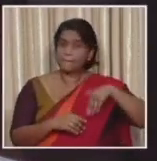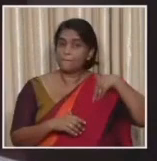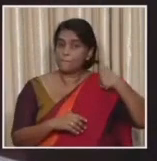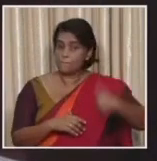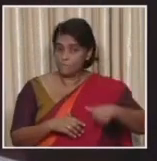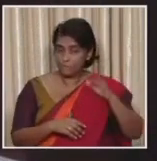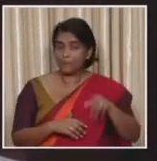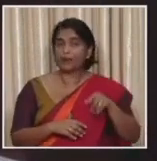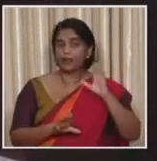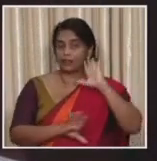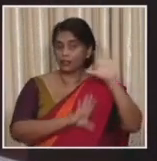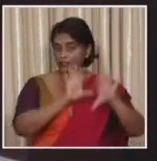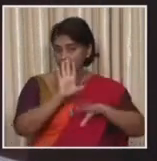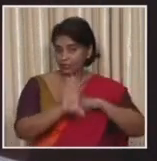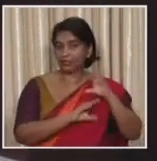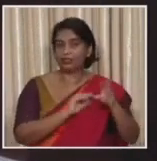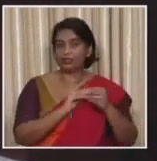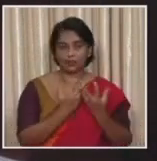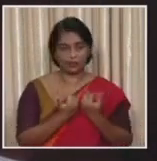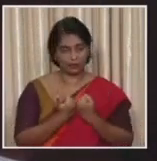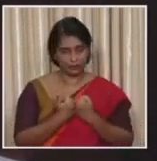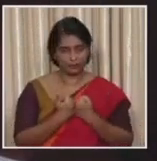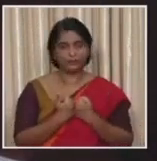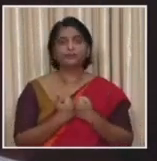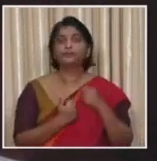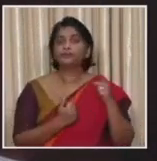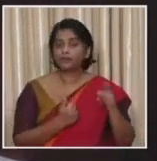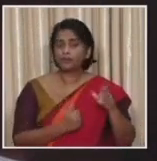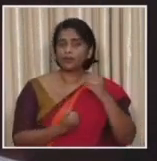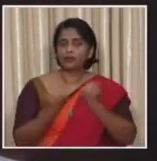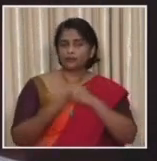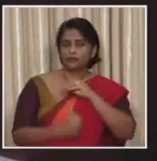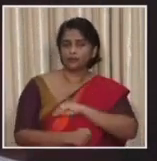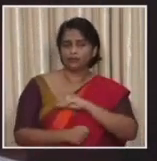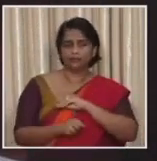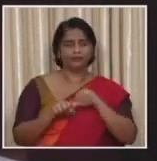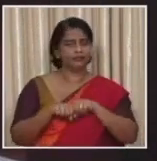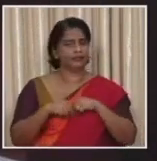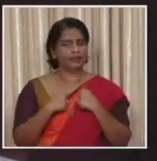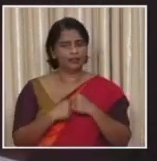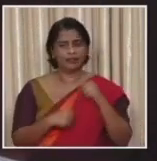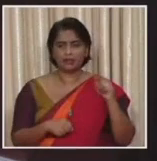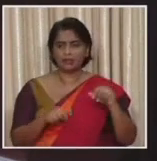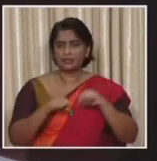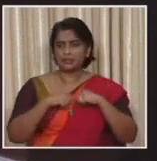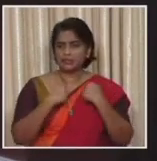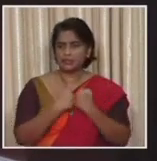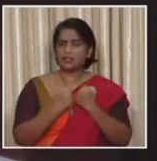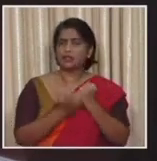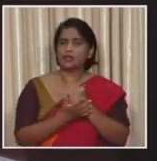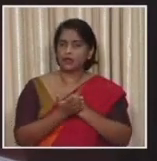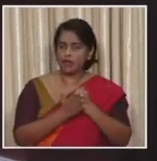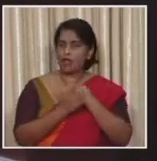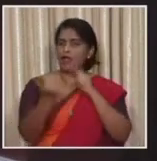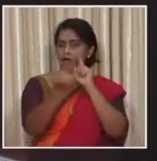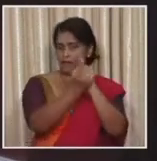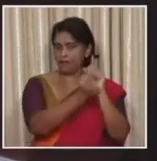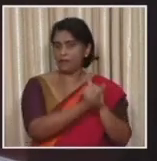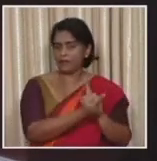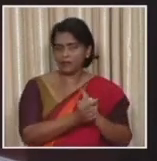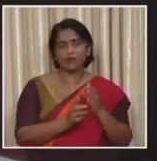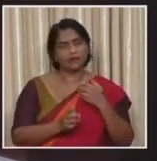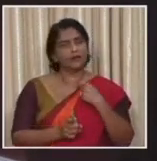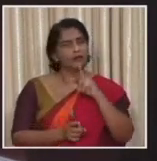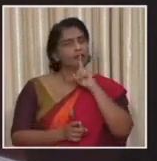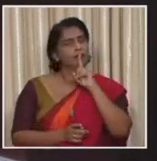ප්‍රධානත්වයෙන් තමයි අපි මේ තොරතුරු ටික ලබා ගත්තේ ඒ කුලී රථ සංගම්වල ඒ සමිතිවල ඒ සිරු දෙනත් අපි හමු වුණා ඉතින්